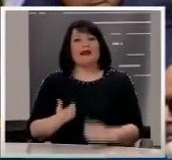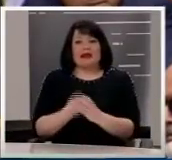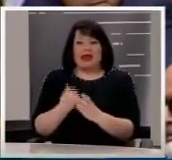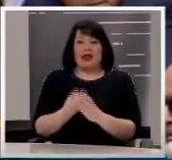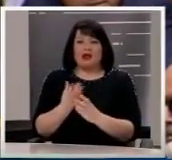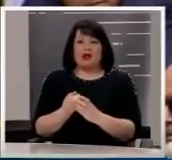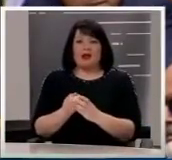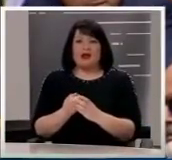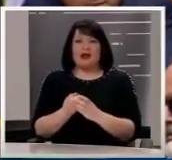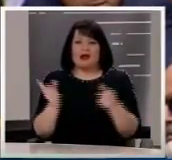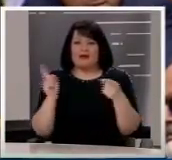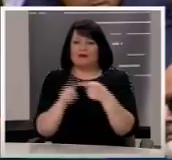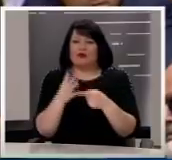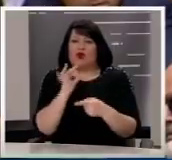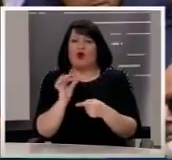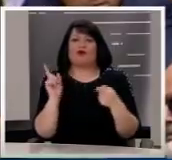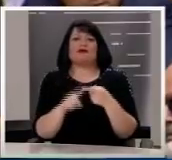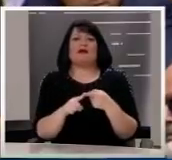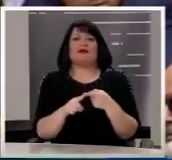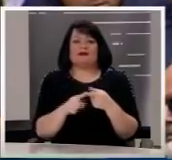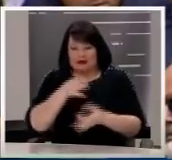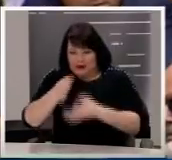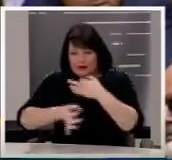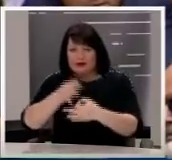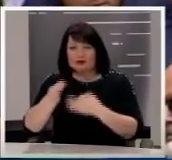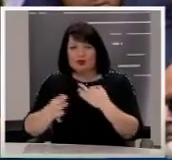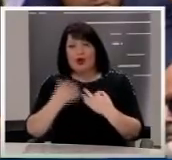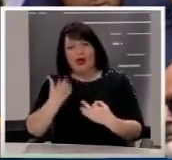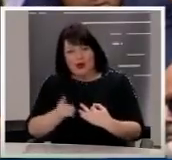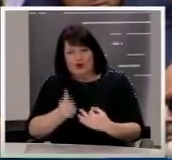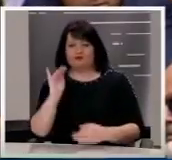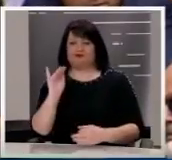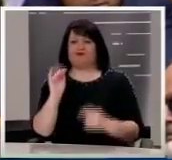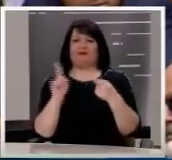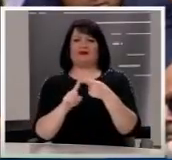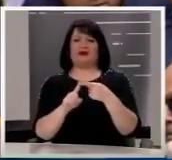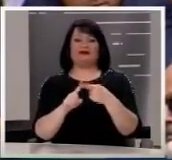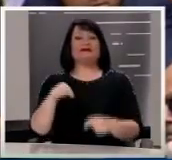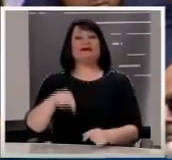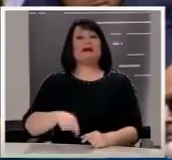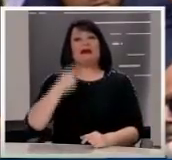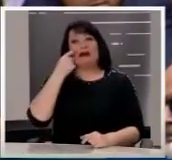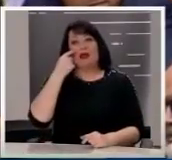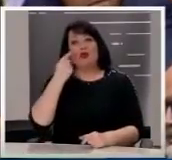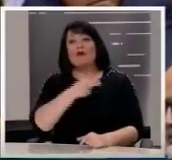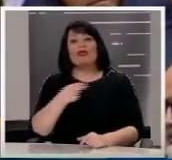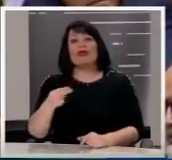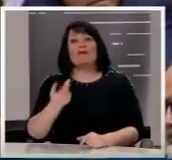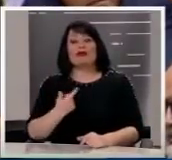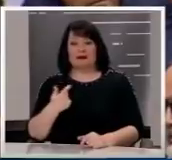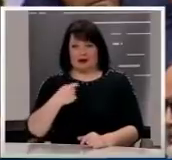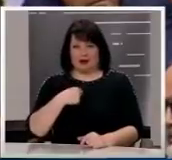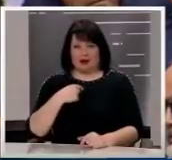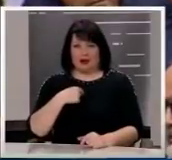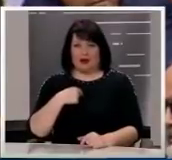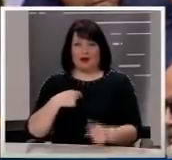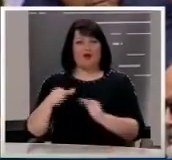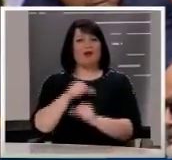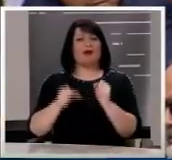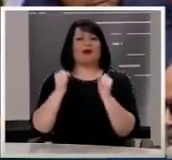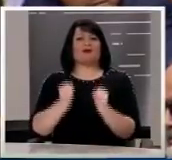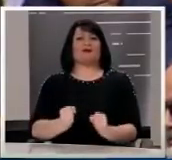δεν θα είχε κανένα νόημα η συνάντησή μας. Αυτό το οποίο όμως πρέπει να δούμε εδώ είναι το εξής. Εγώ, κύριε Μητσοτάκη, δεν άλλαξα